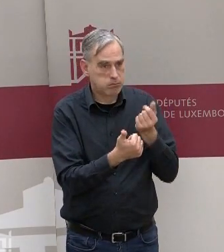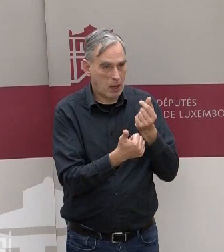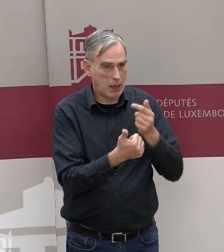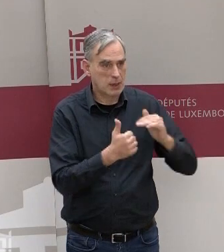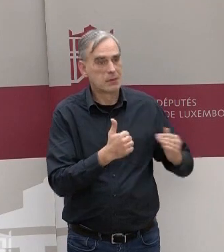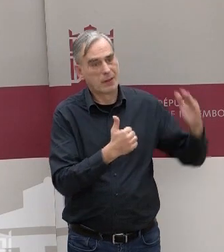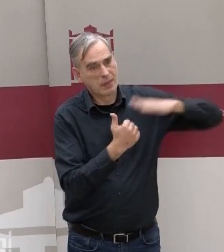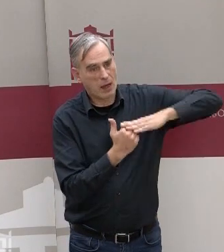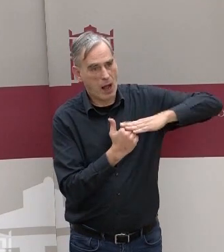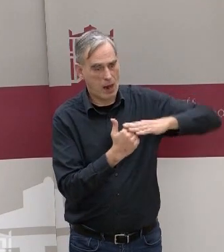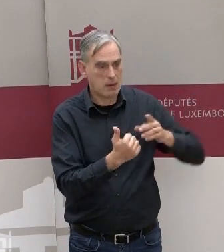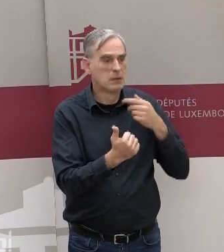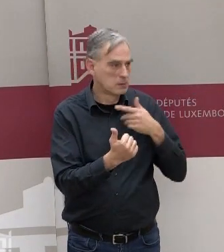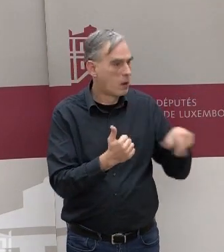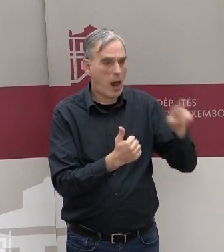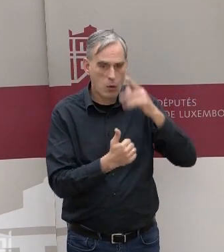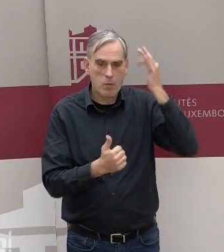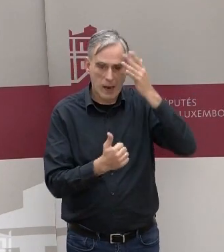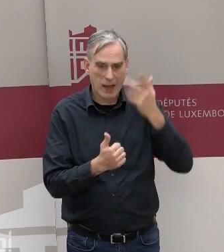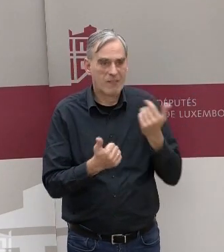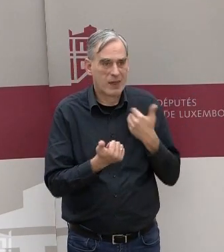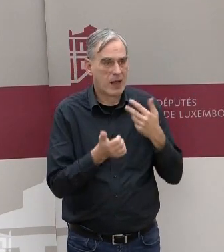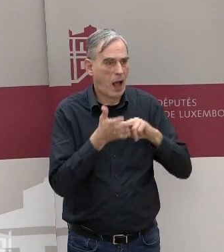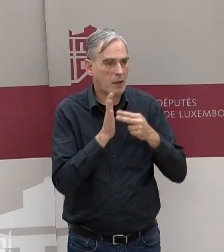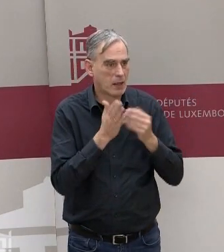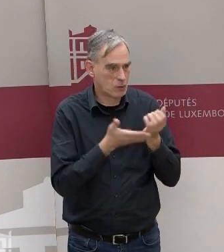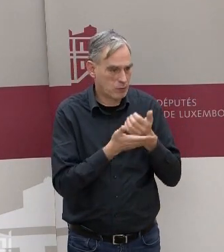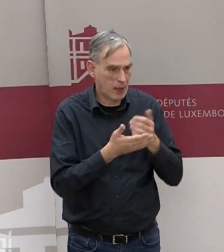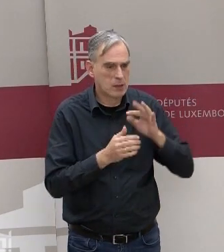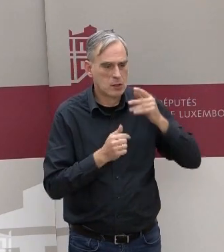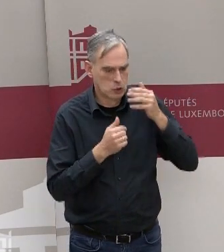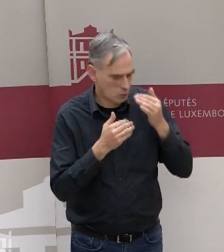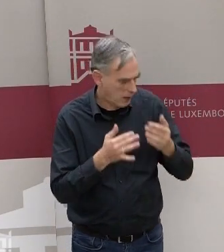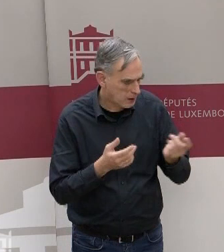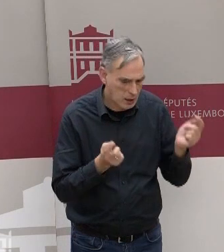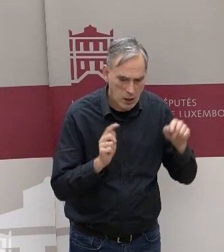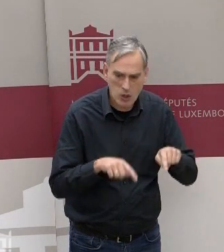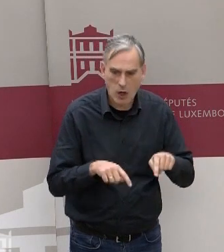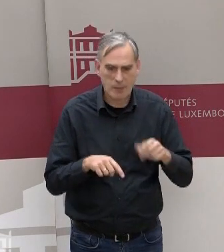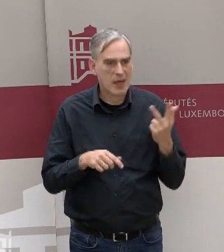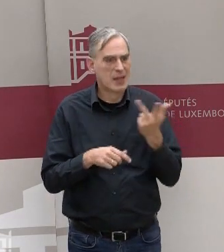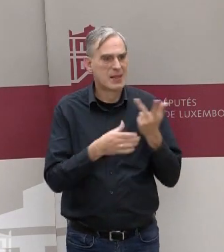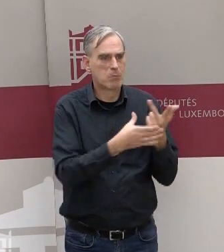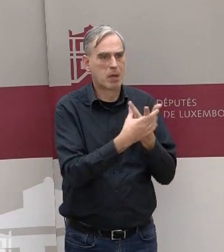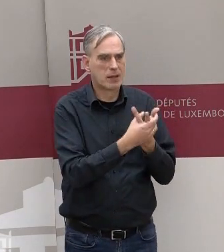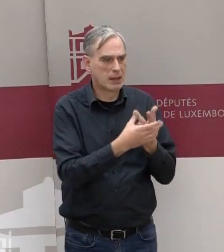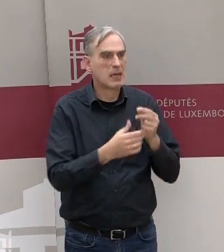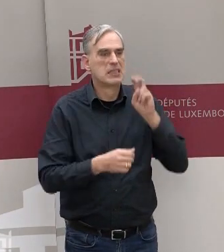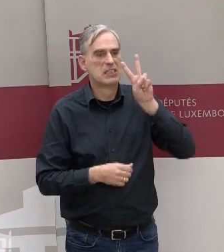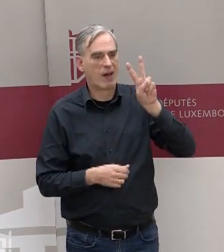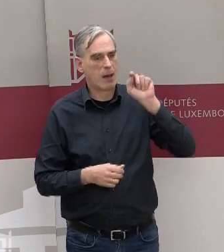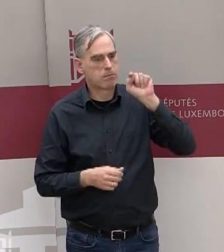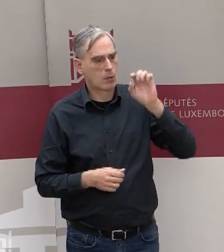gehen. Kurz darauf kommt nun den Tripartit-Akkord 2.0 an den allgemeinen Gaspreisdeckel, von dem all